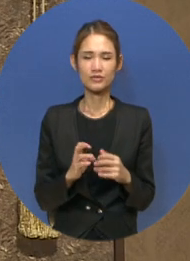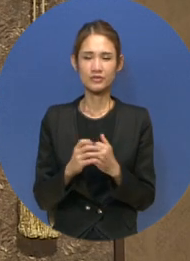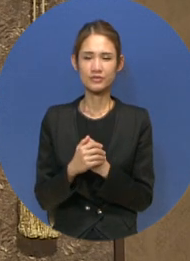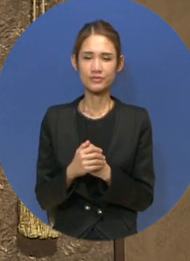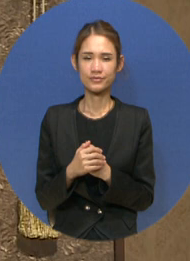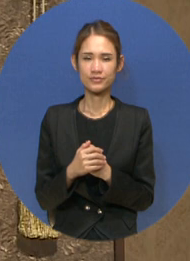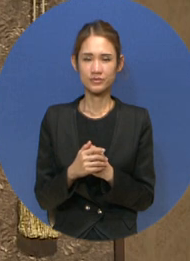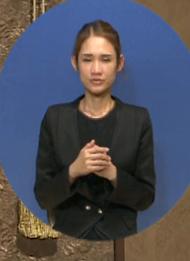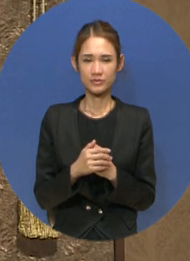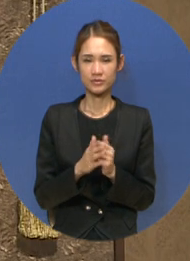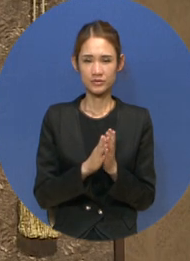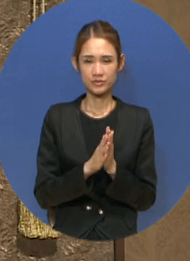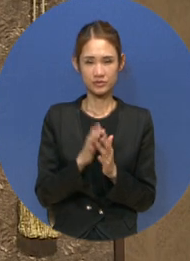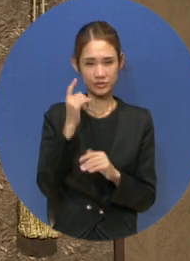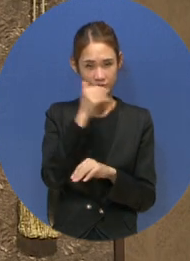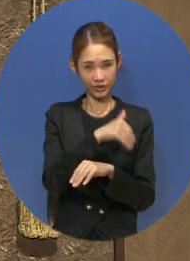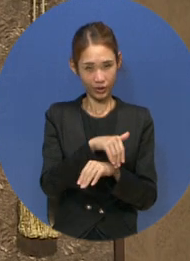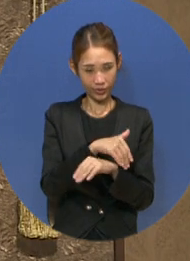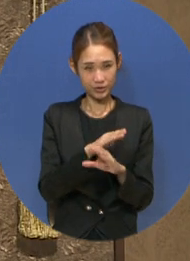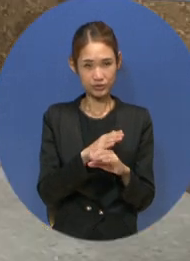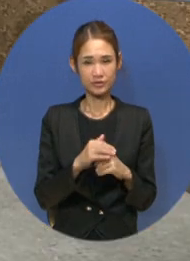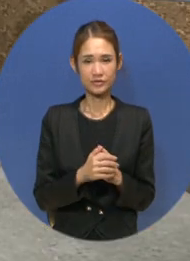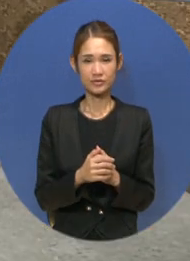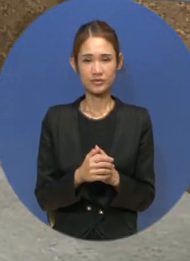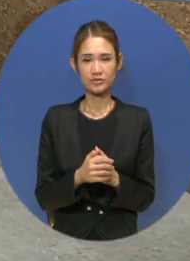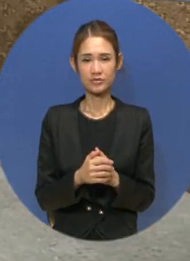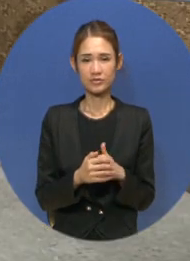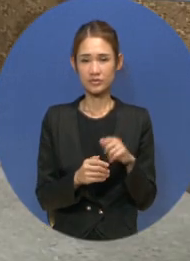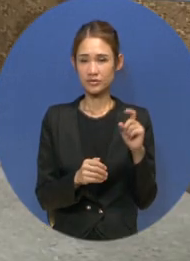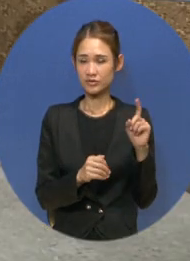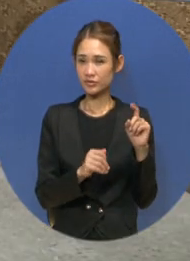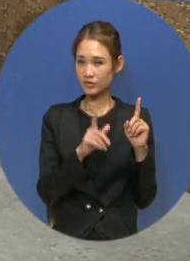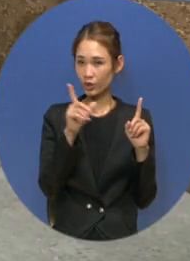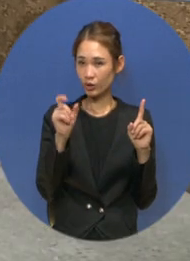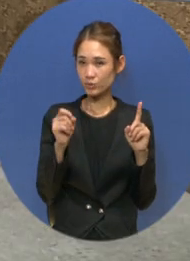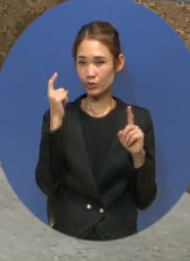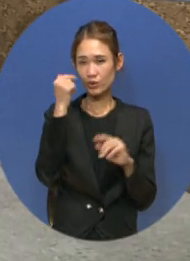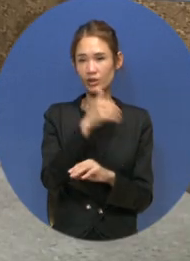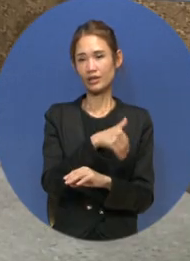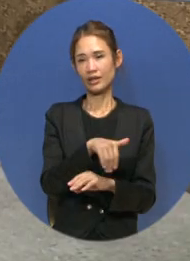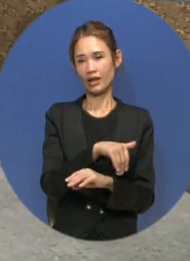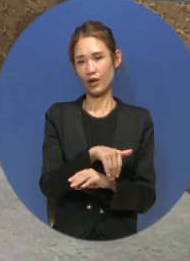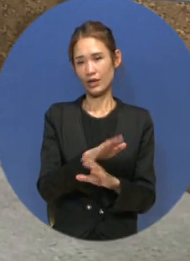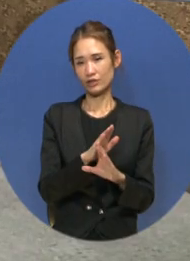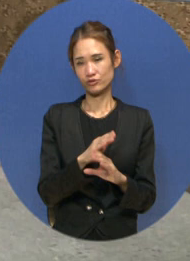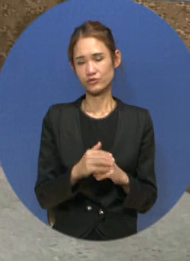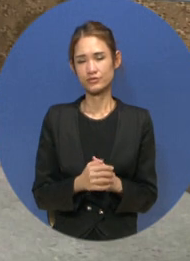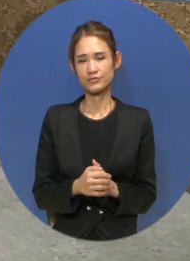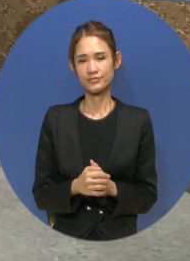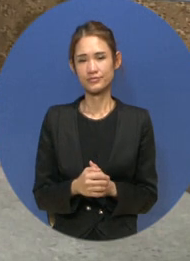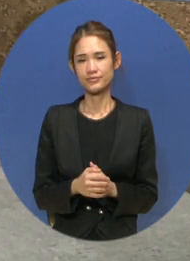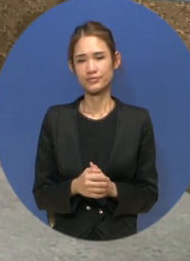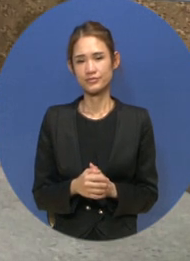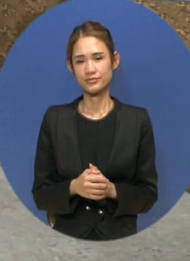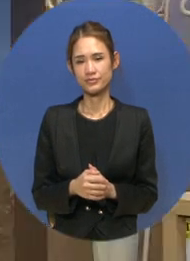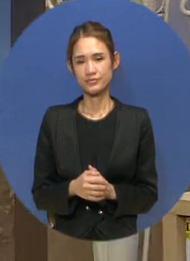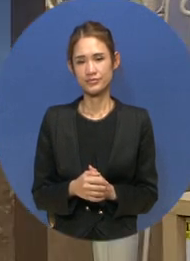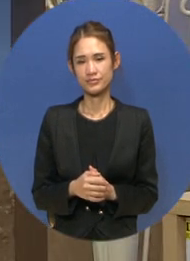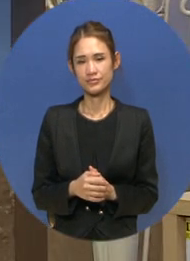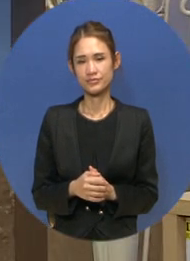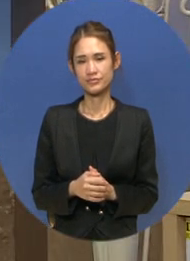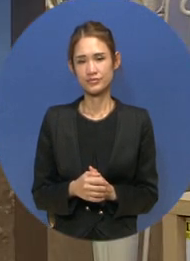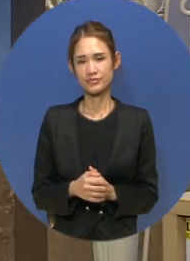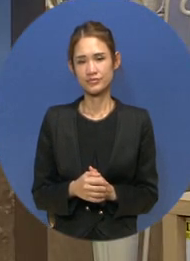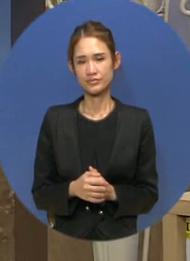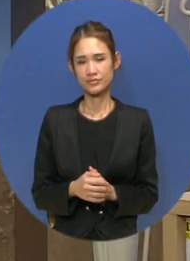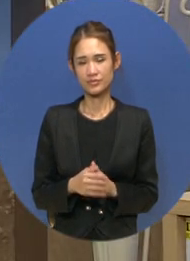유지하면서 실시하고자 지금 준비를 하고 있습니다. 네, 그럼 11월에 네, 예정을 11월에 예정하고 있습니다. 하고 계시군요. 네. 네, 그리고